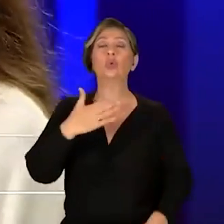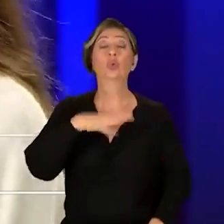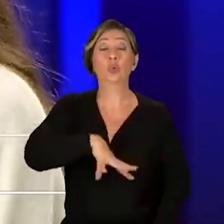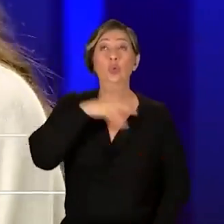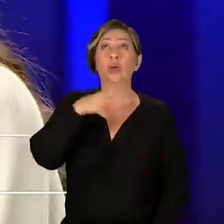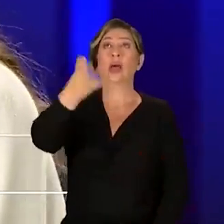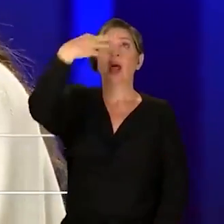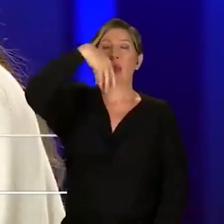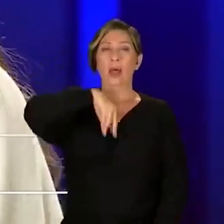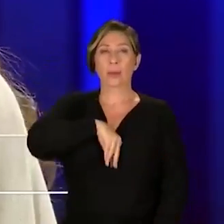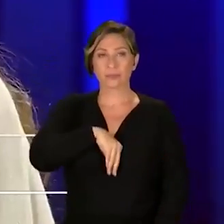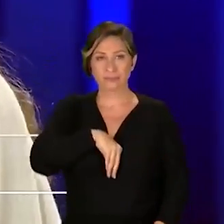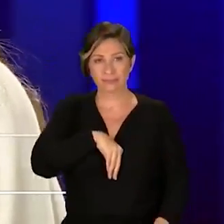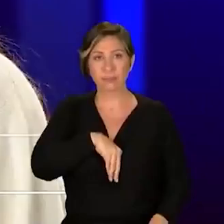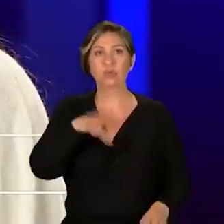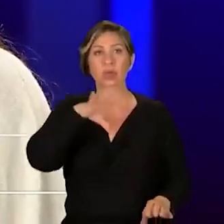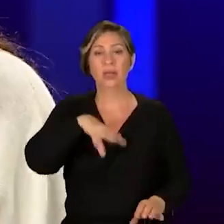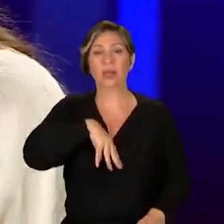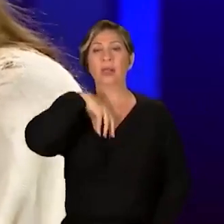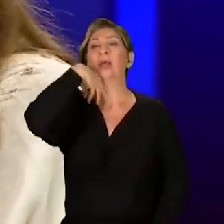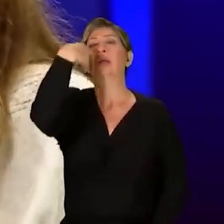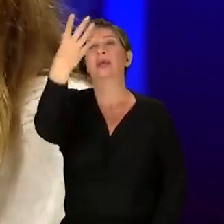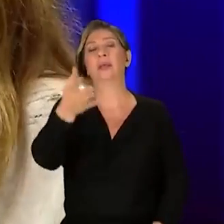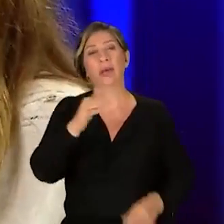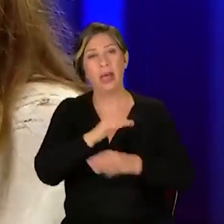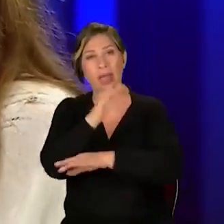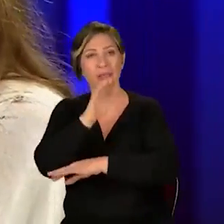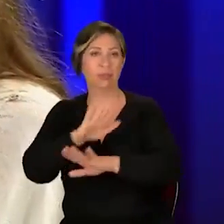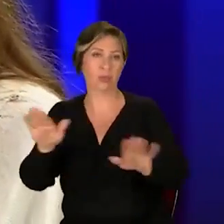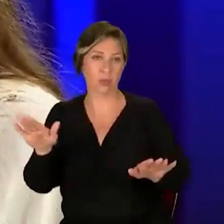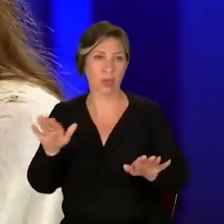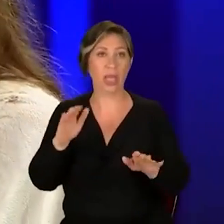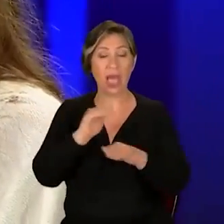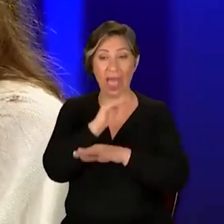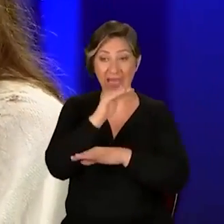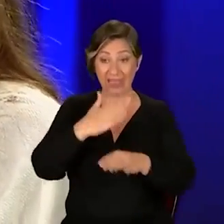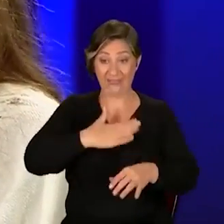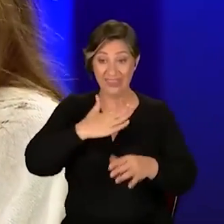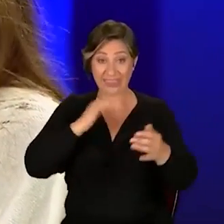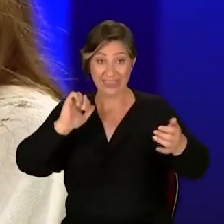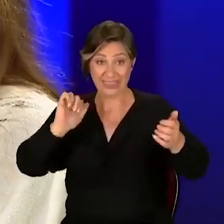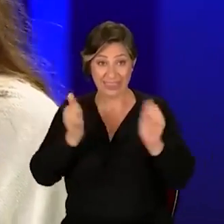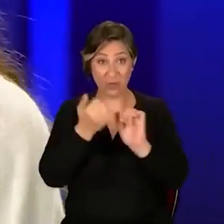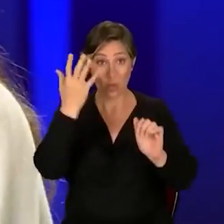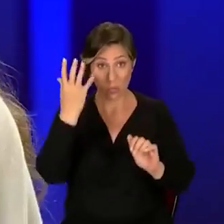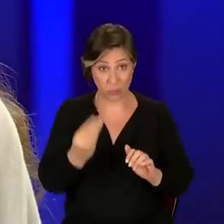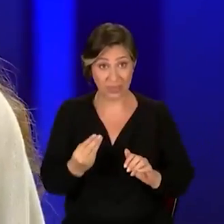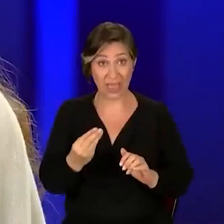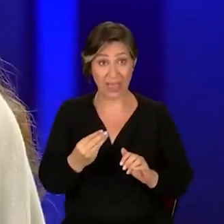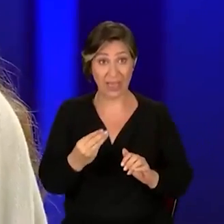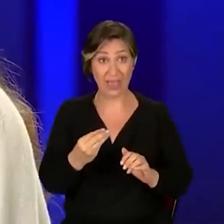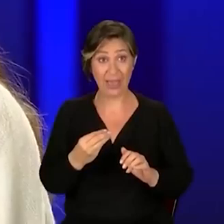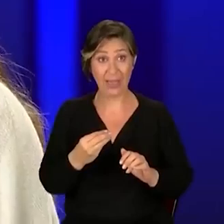hayata geliyoruz ve nefesi veriyoruz, bu hayattan ayrılıyoruz. Nefes hayatında kısıtlandığı sürece, ne kadar kısıtlı nefesleri